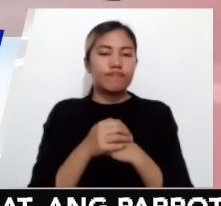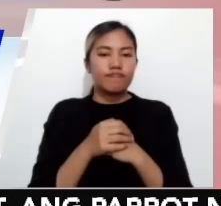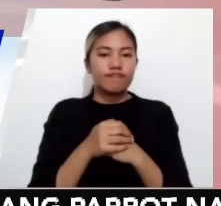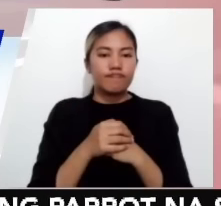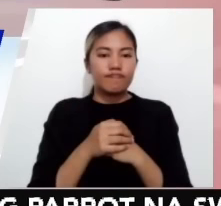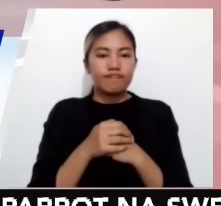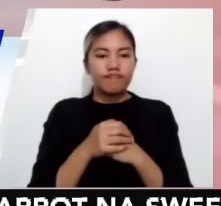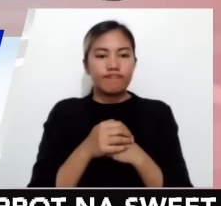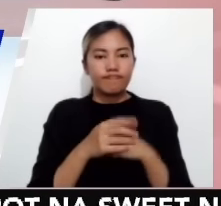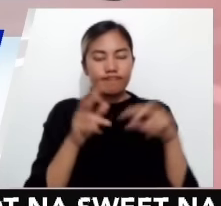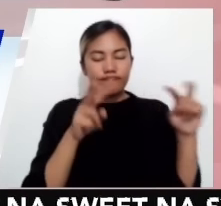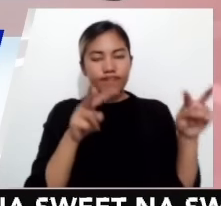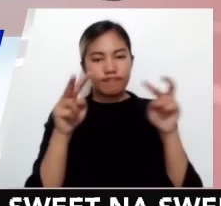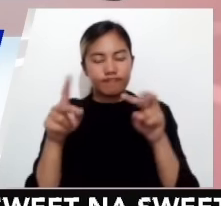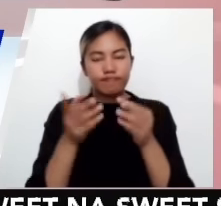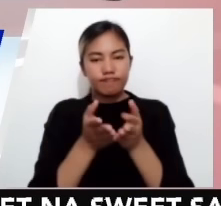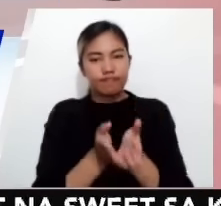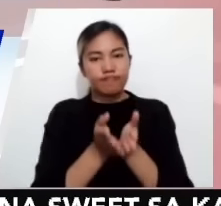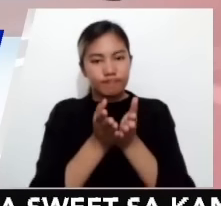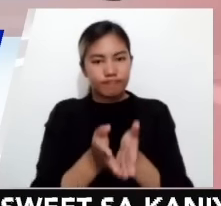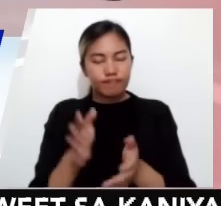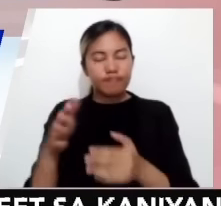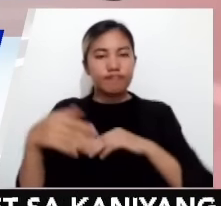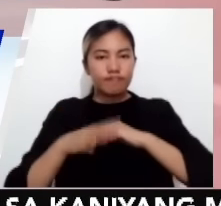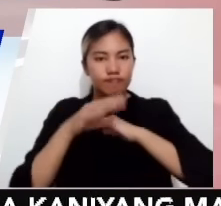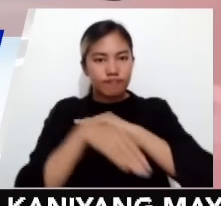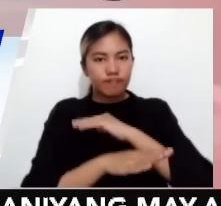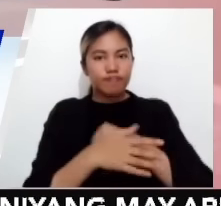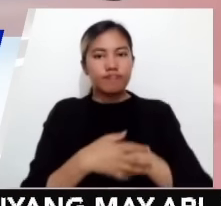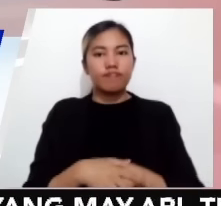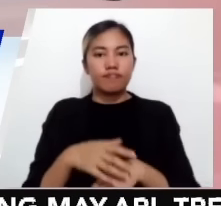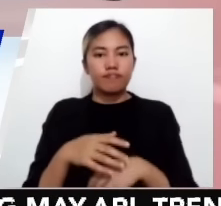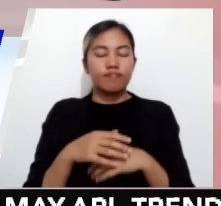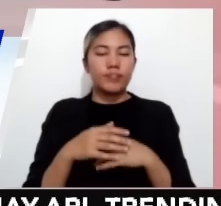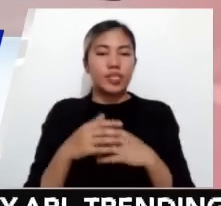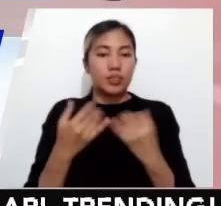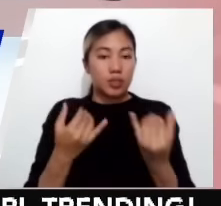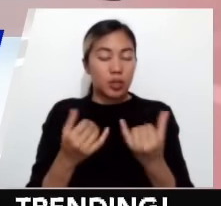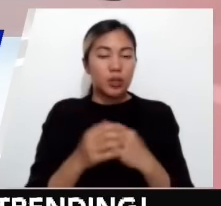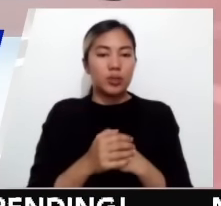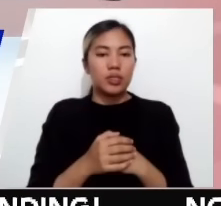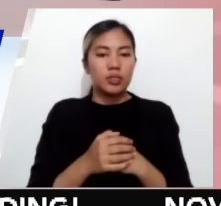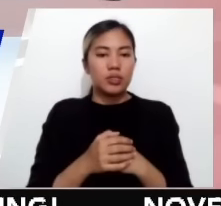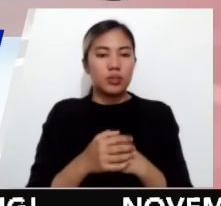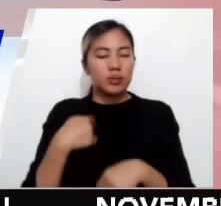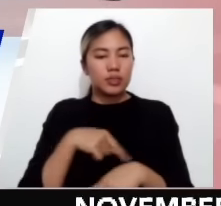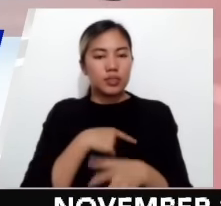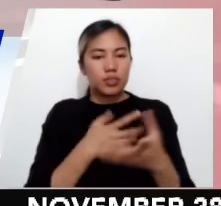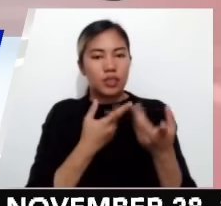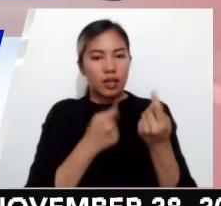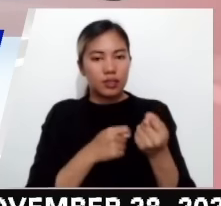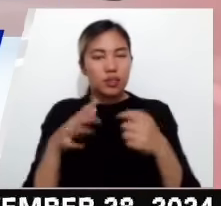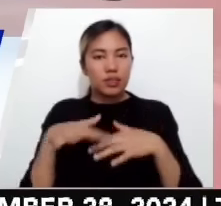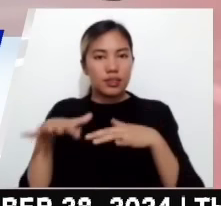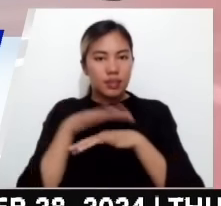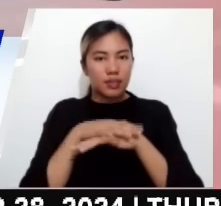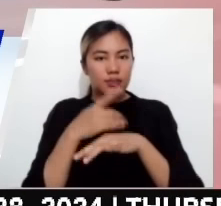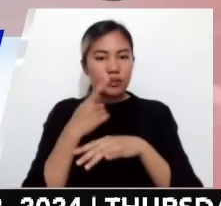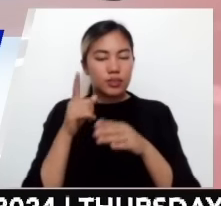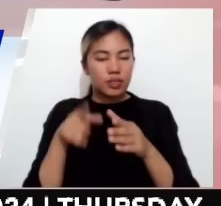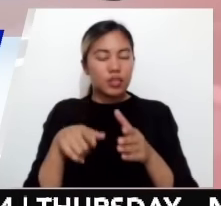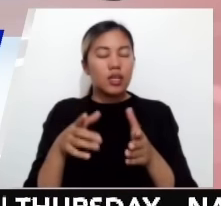ating mga dadagat nin. And with all of this po, we trust po that our ground commanders are they will be performing